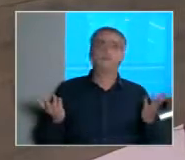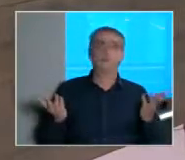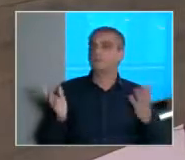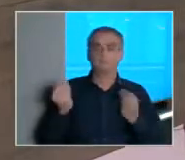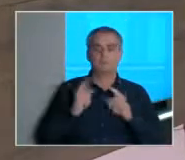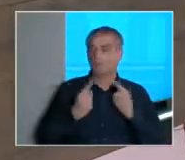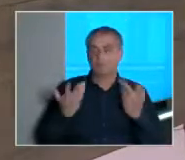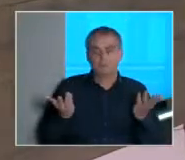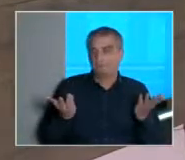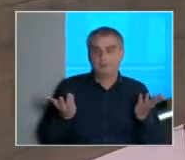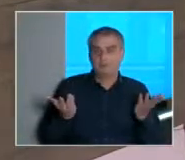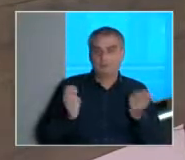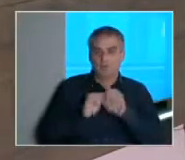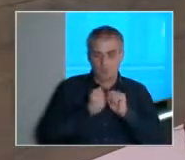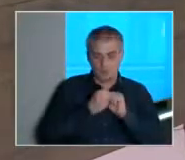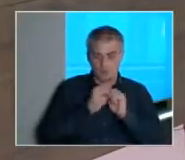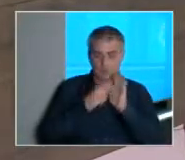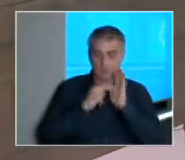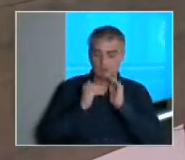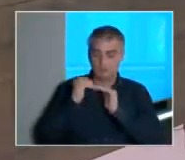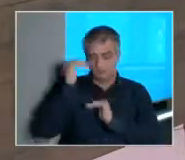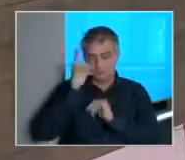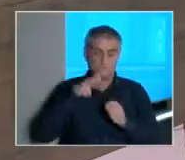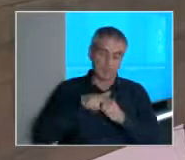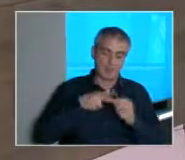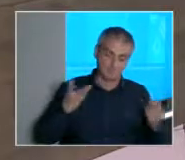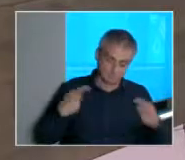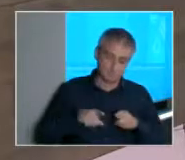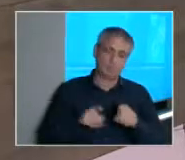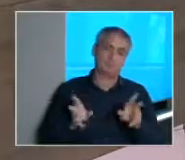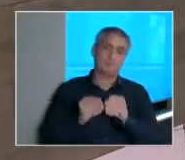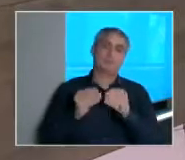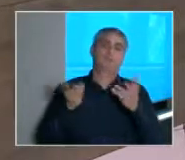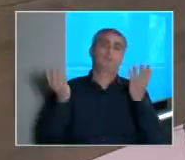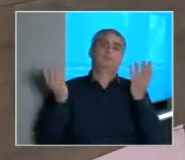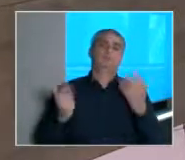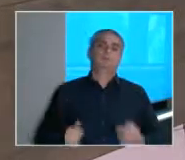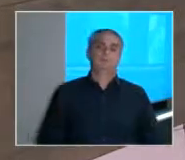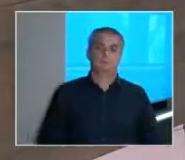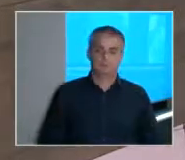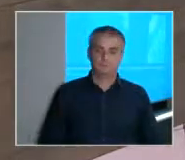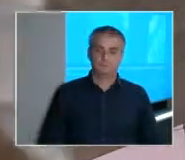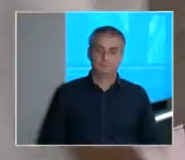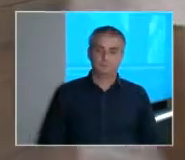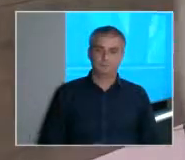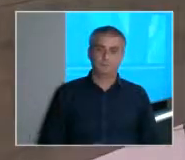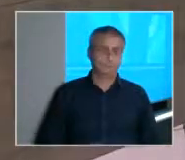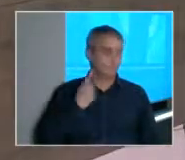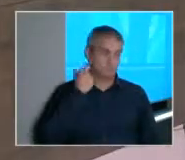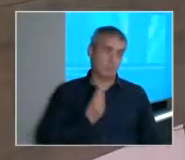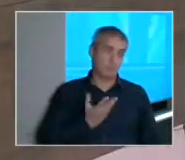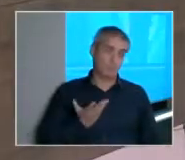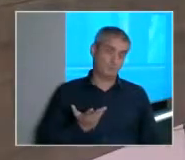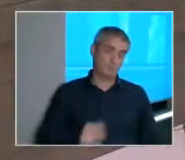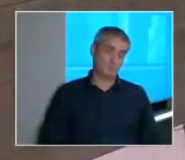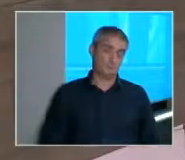אין משהו אחר, האמת. או לעלות מיסים וגם לקצץ במשרדים וזה. נשמע